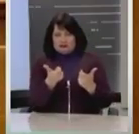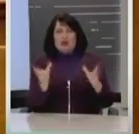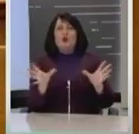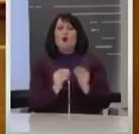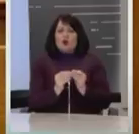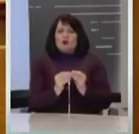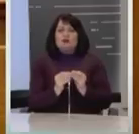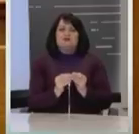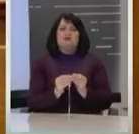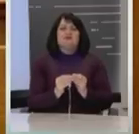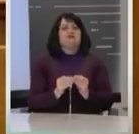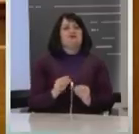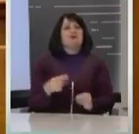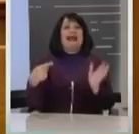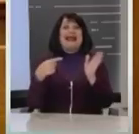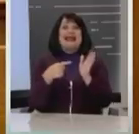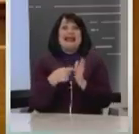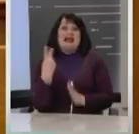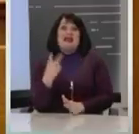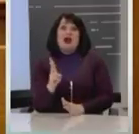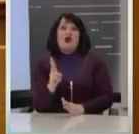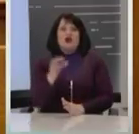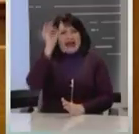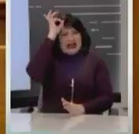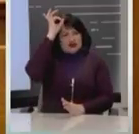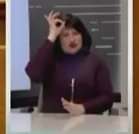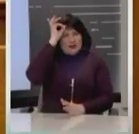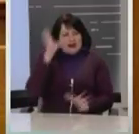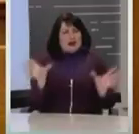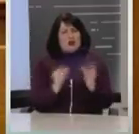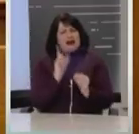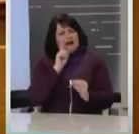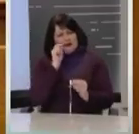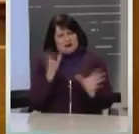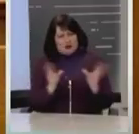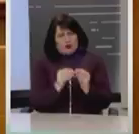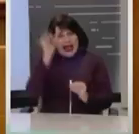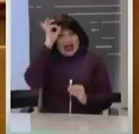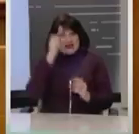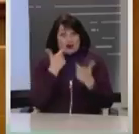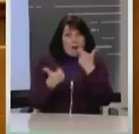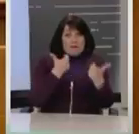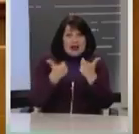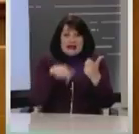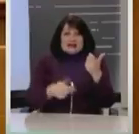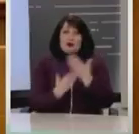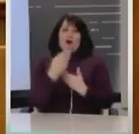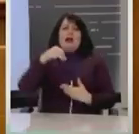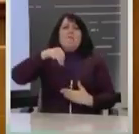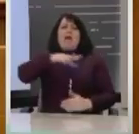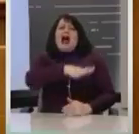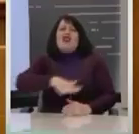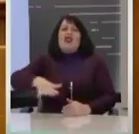συνολικά με πάνω από 1.200 άνδρες και γυναίκες ελληνικής αστυνομίας, ενώ από σήμερα το πρωί στη Μάνδρα